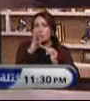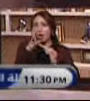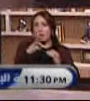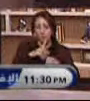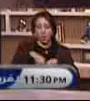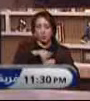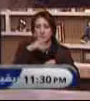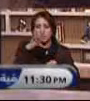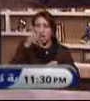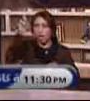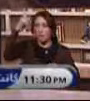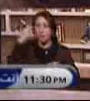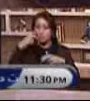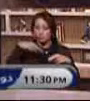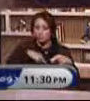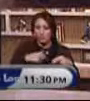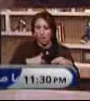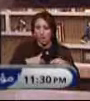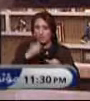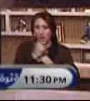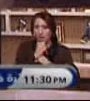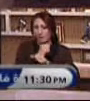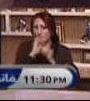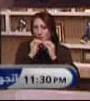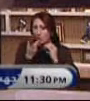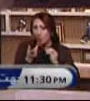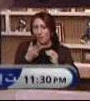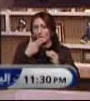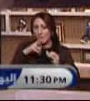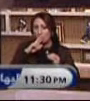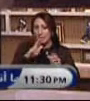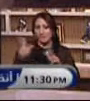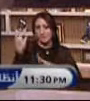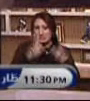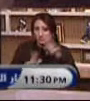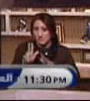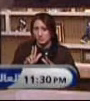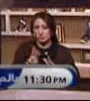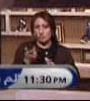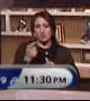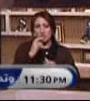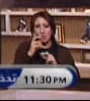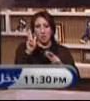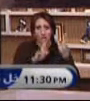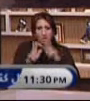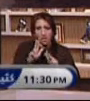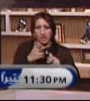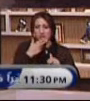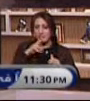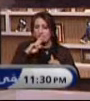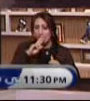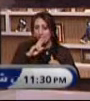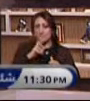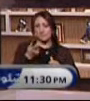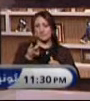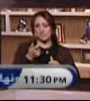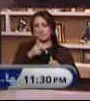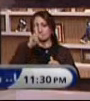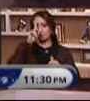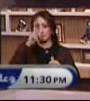يرضى عنك. طيب القلب ده بقى في غش وخداع وزور ونية مكذوبة وكبر